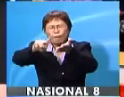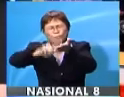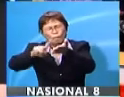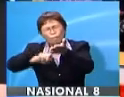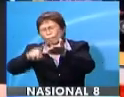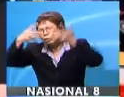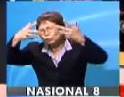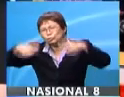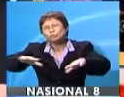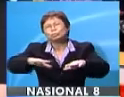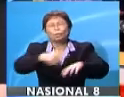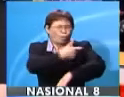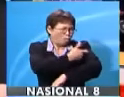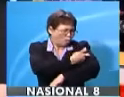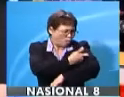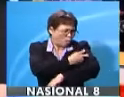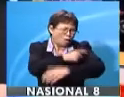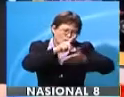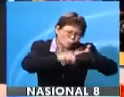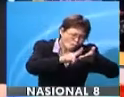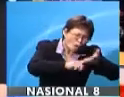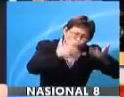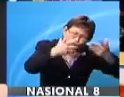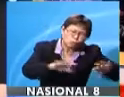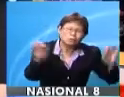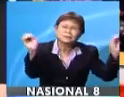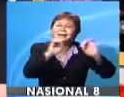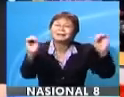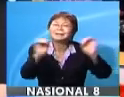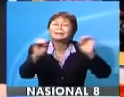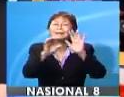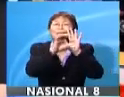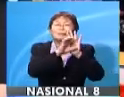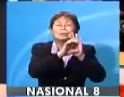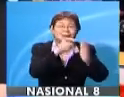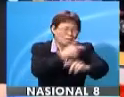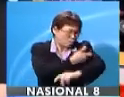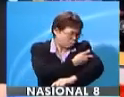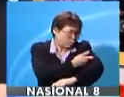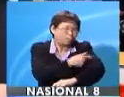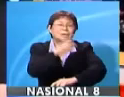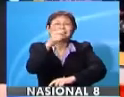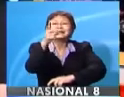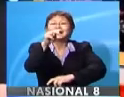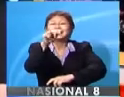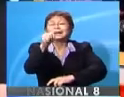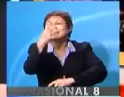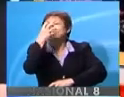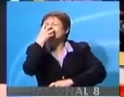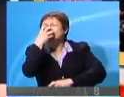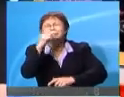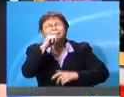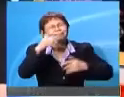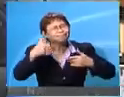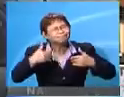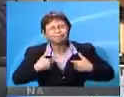menyeluruh terhadap sampel vaksin bagi memastikan tiada sampel yang mengandungi DNA haiwan berkenaan.